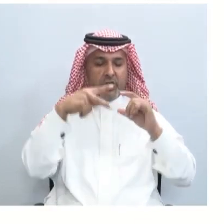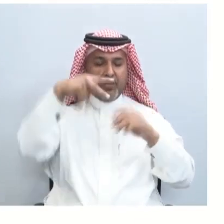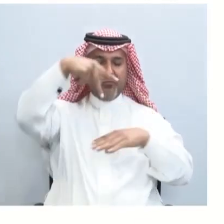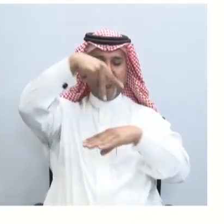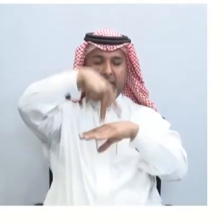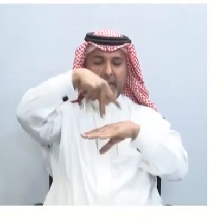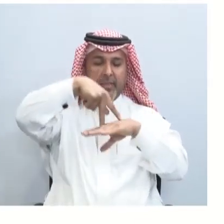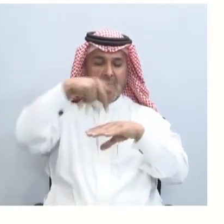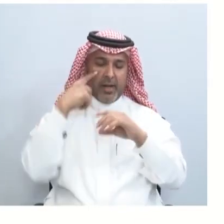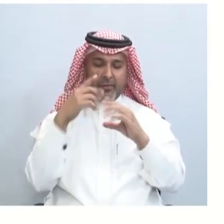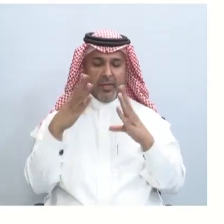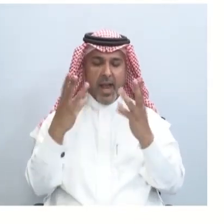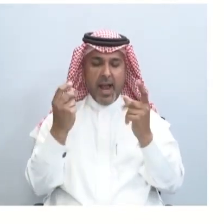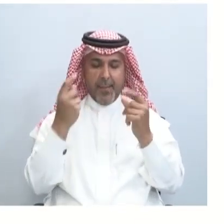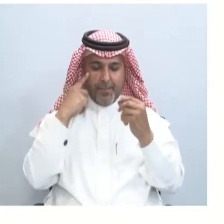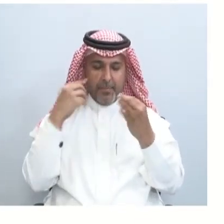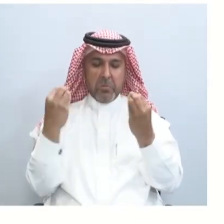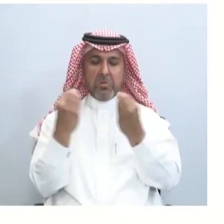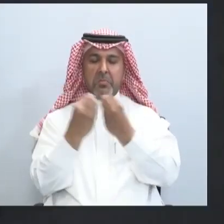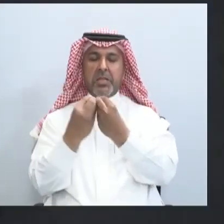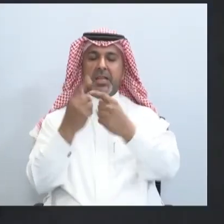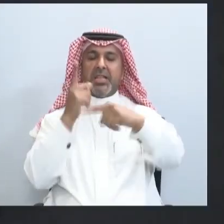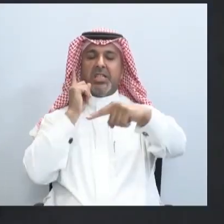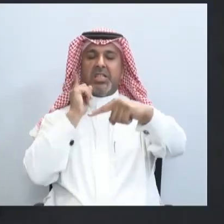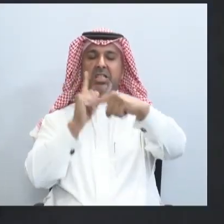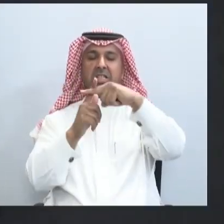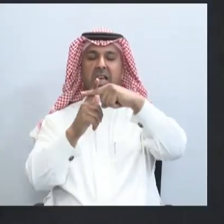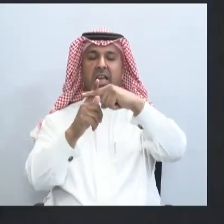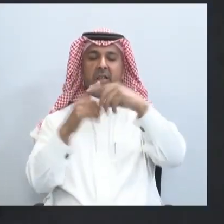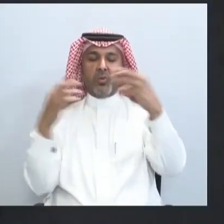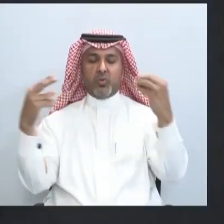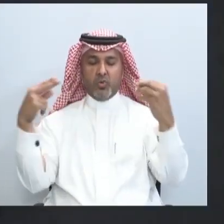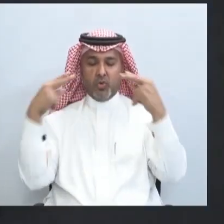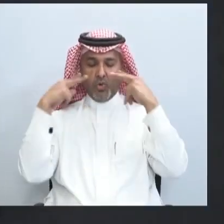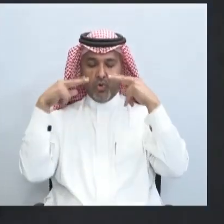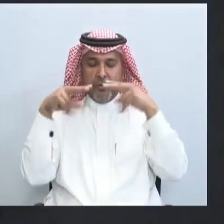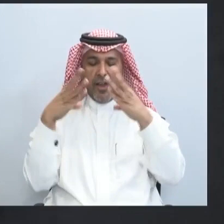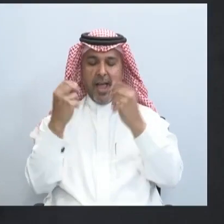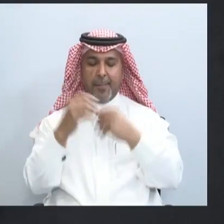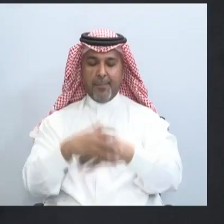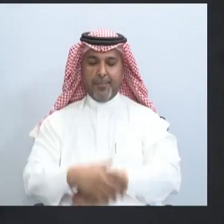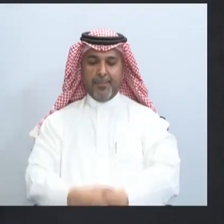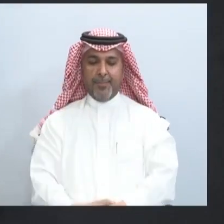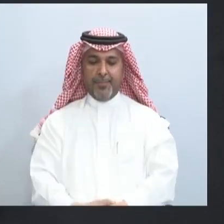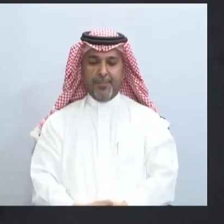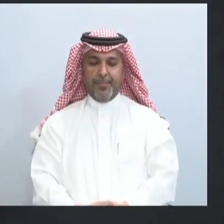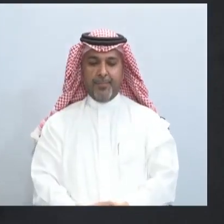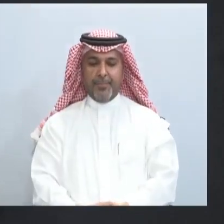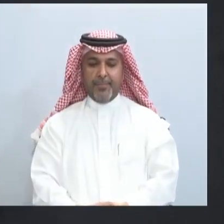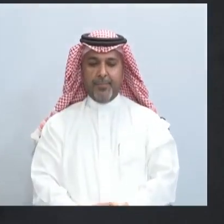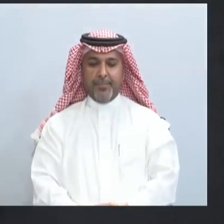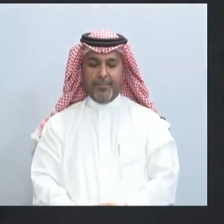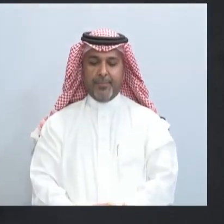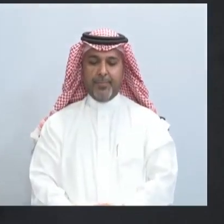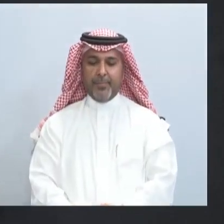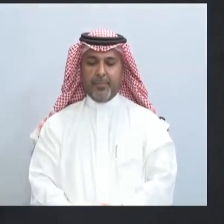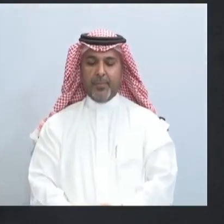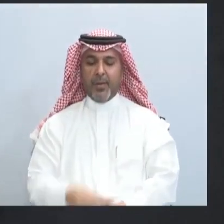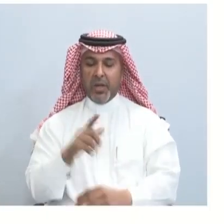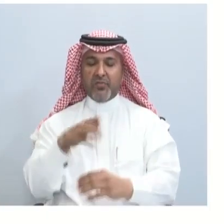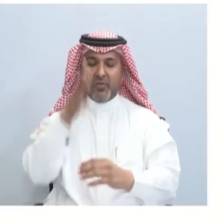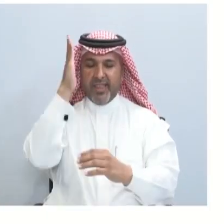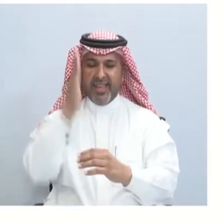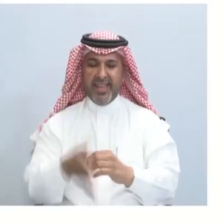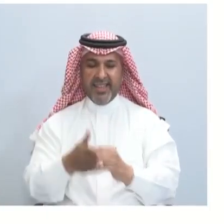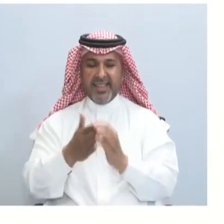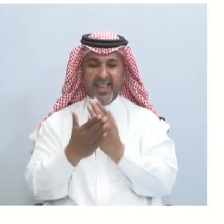ومن ثم نجمع هاتين المساحتين وتعطينا مساحه الشكل المركب وكذلك الشكل الاخر نقوم بالتجزئته